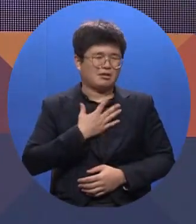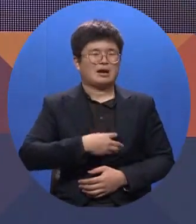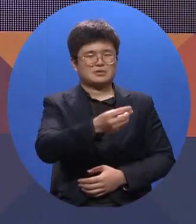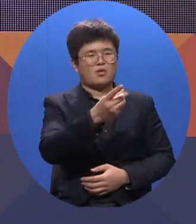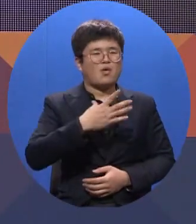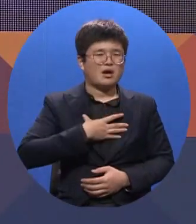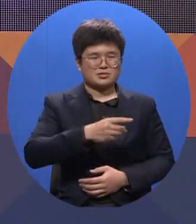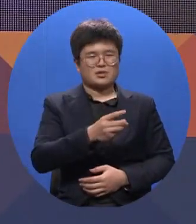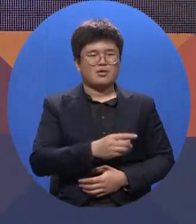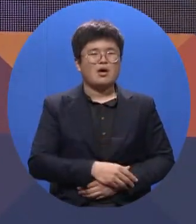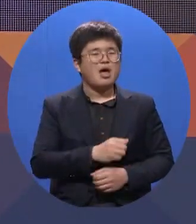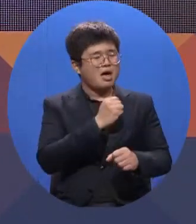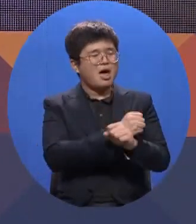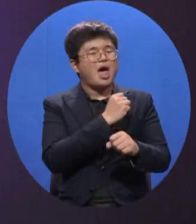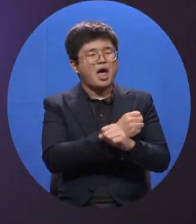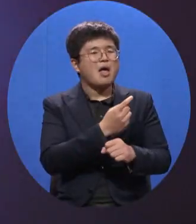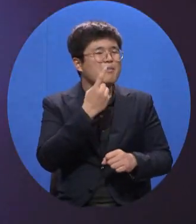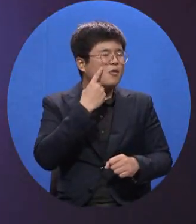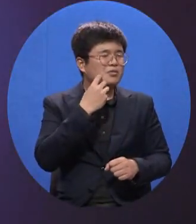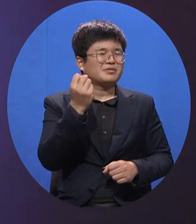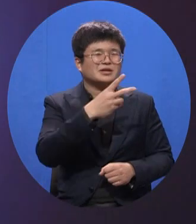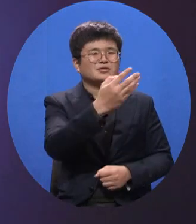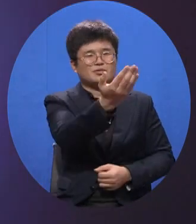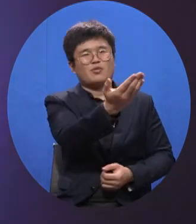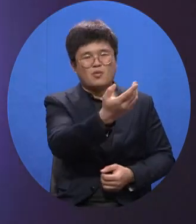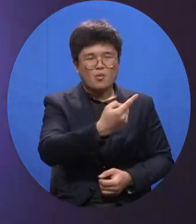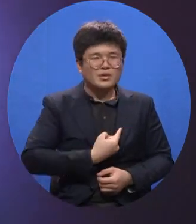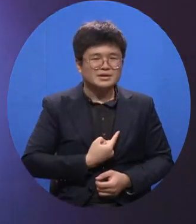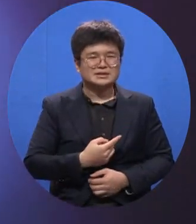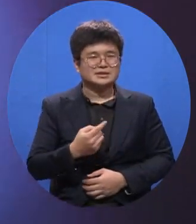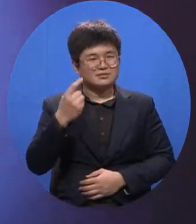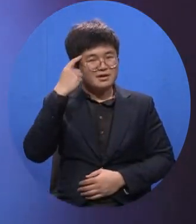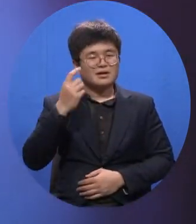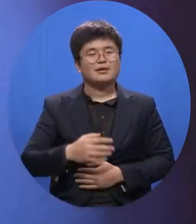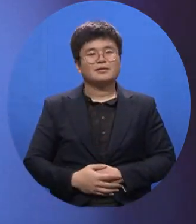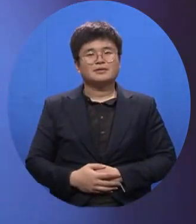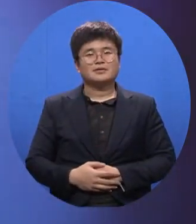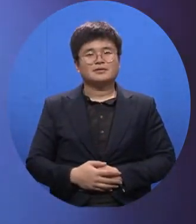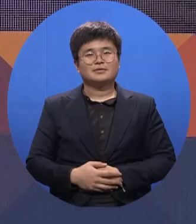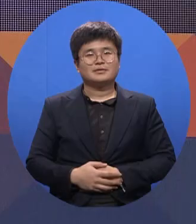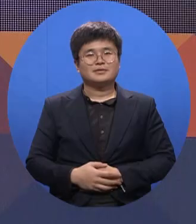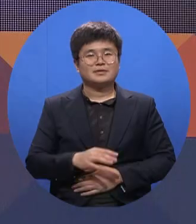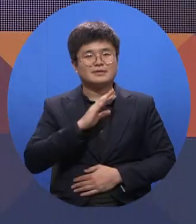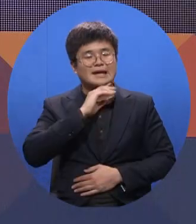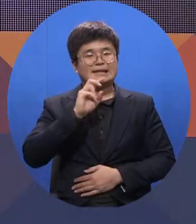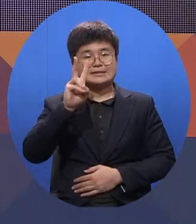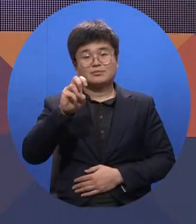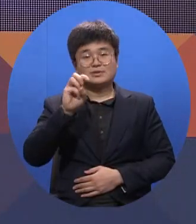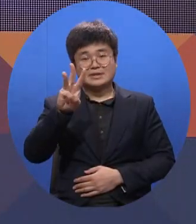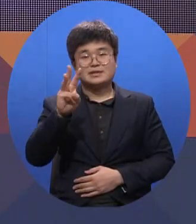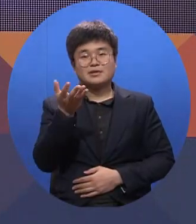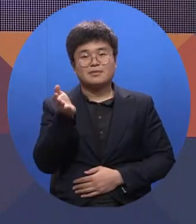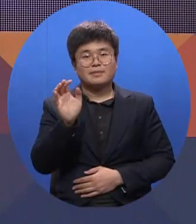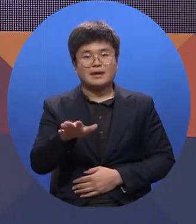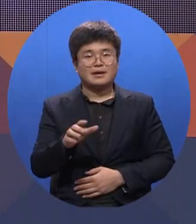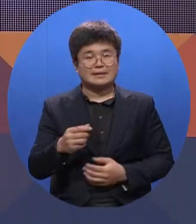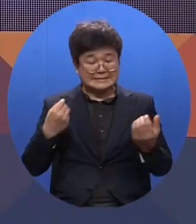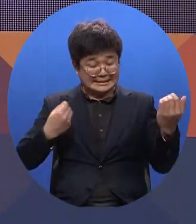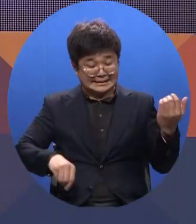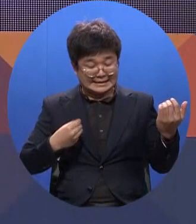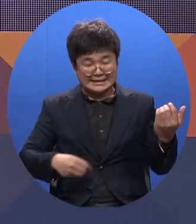보고 돌아오겠지 라고 해야겠죠 네 저는 그때 그랬었지 23살 했는데 기타 란 숯 케이스